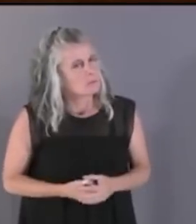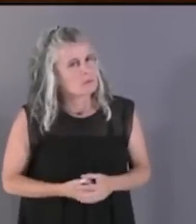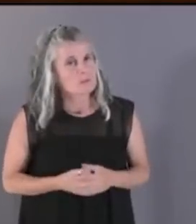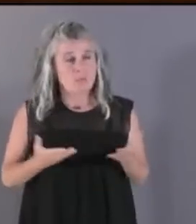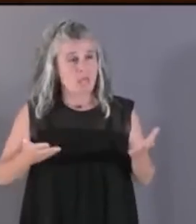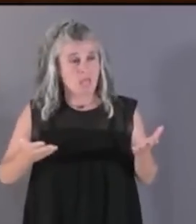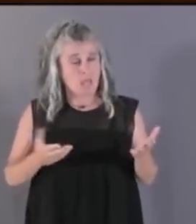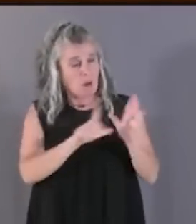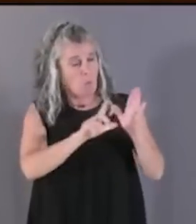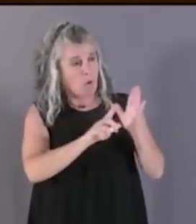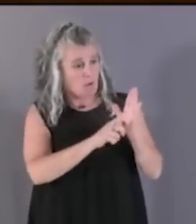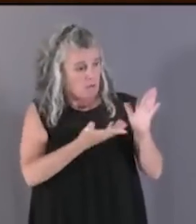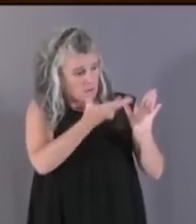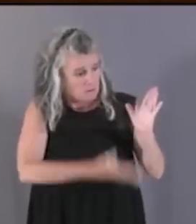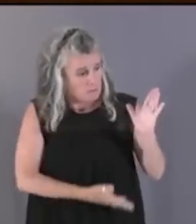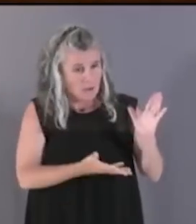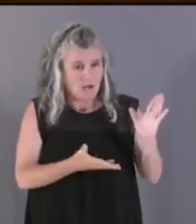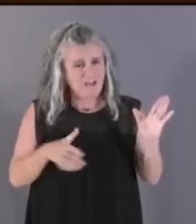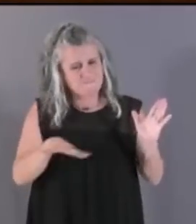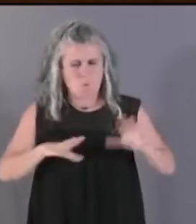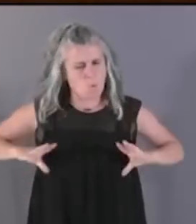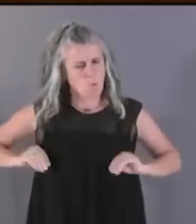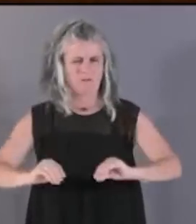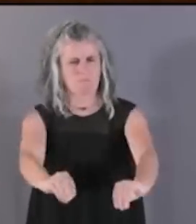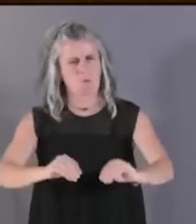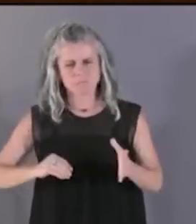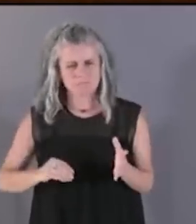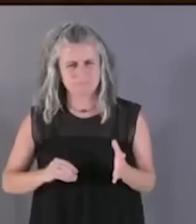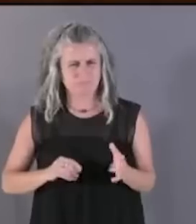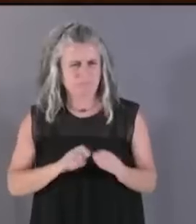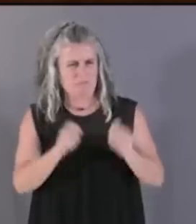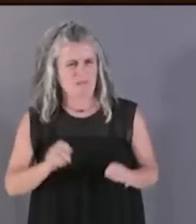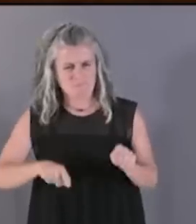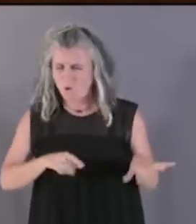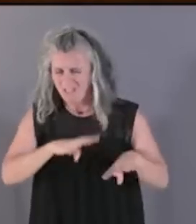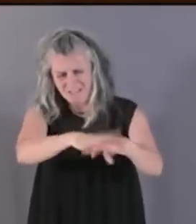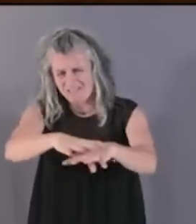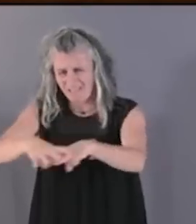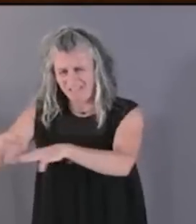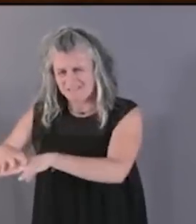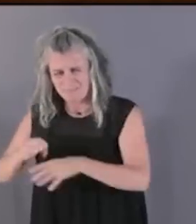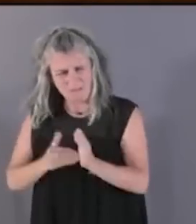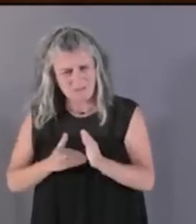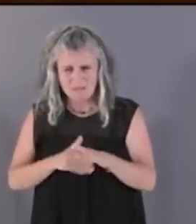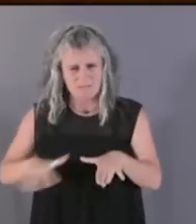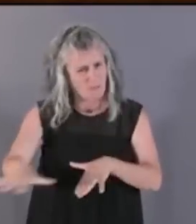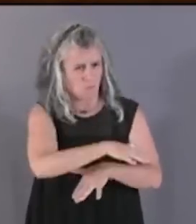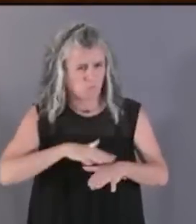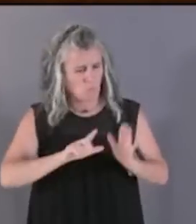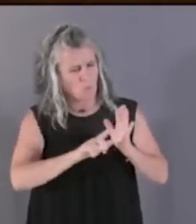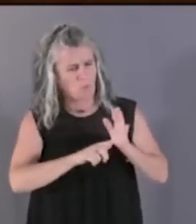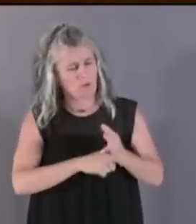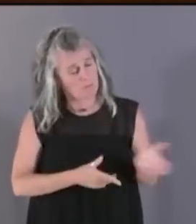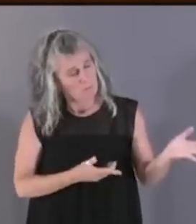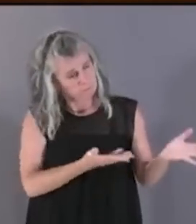s'appliquer partout et la force de la loi doit s'appliquer dans tous les quartiers de Marseille. Donc vous avez rendez-vous avec la